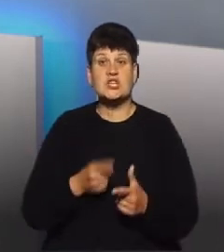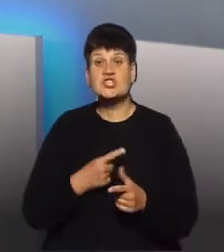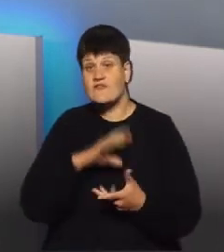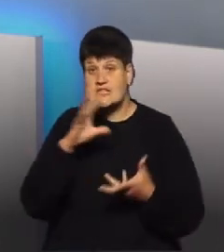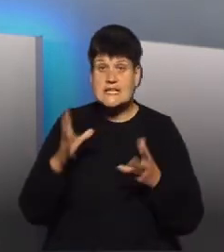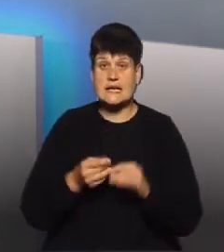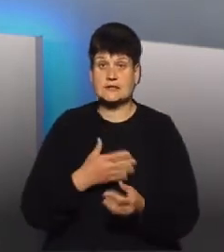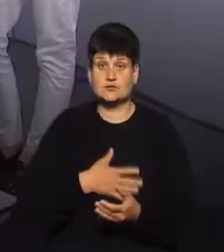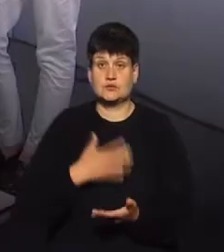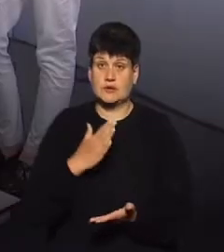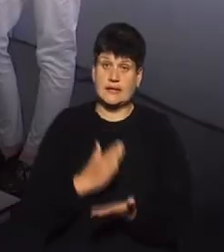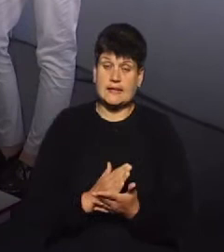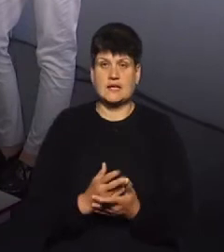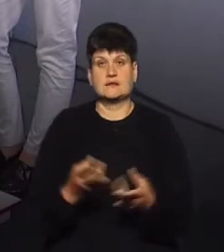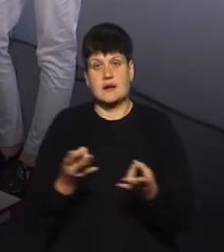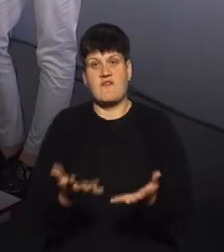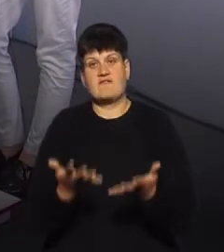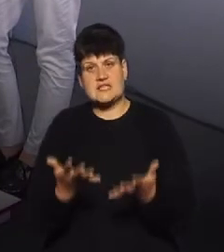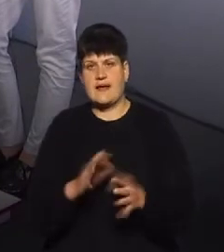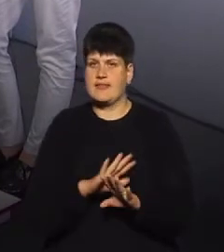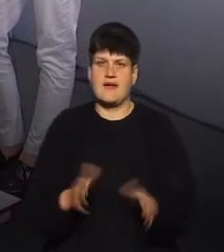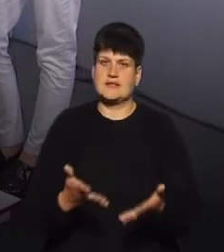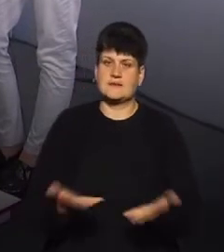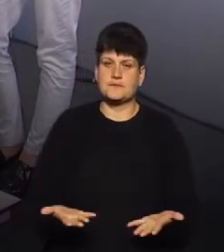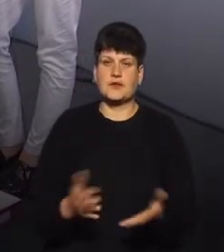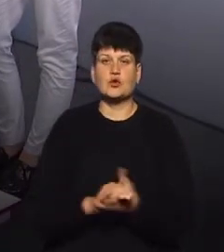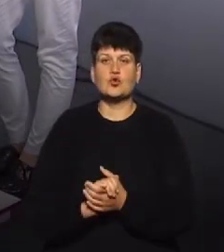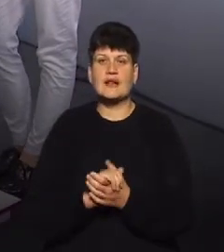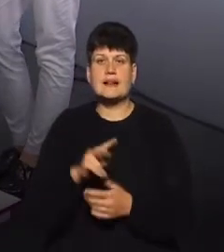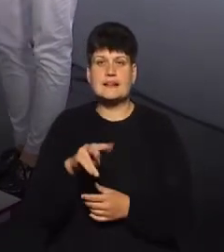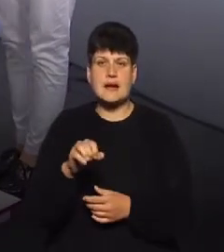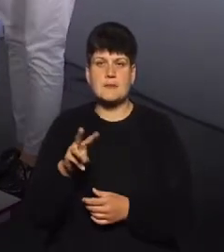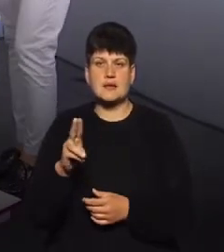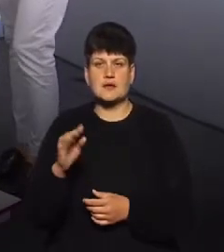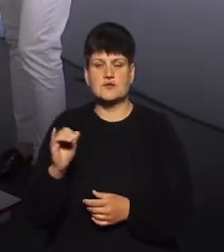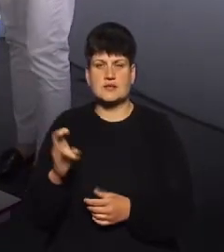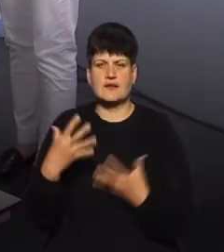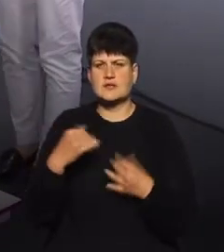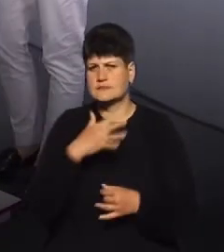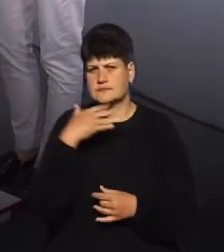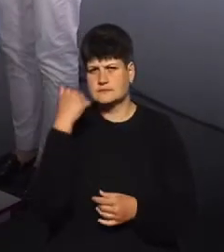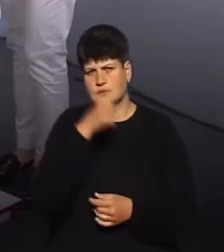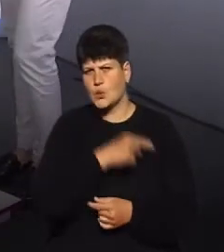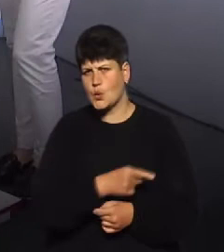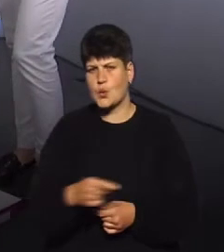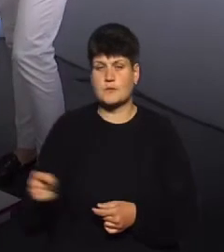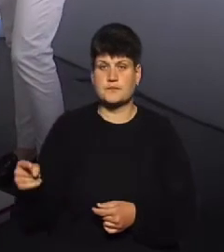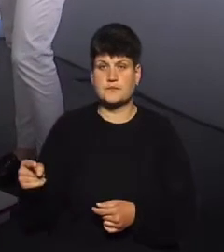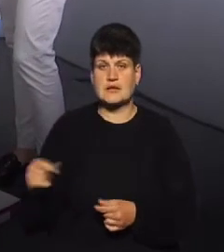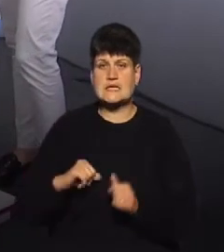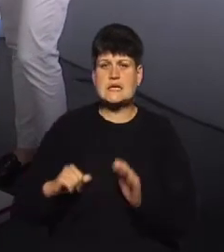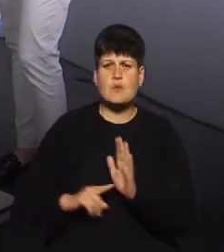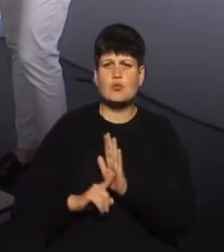вам якесь визнання, невизнання? В товаристві «Лемківщина» я вже десятки років. Угу. Від самого початку. З 90-го